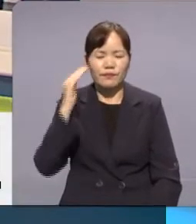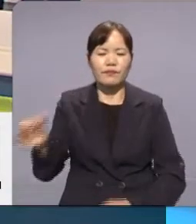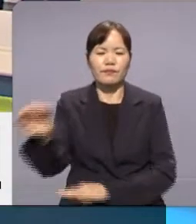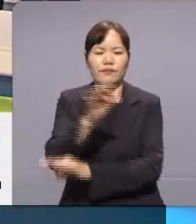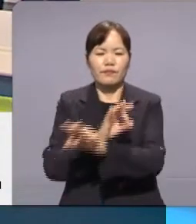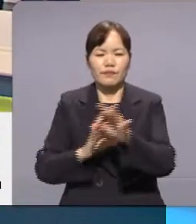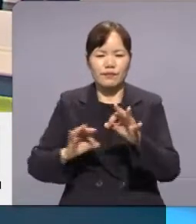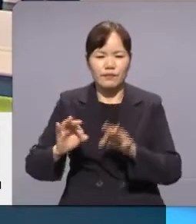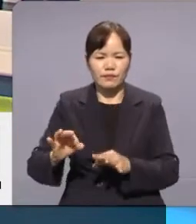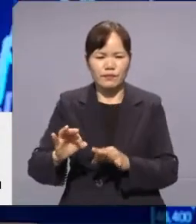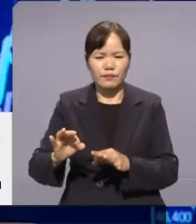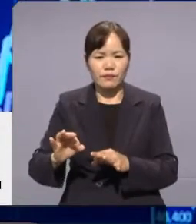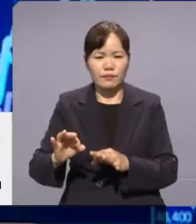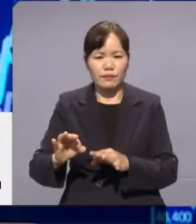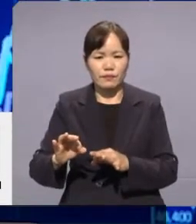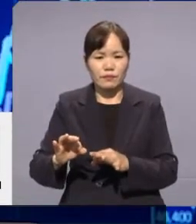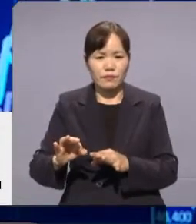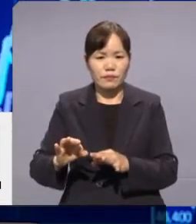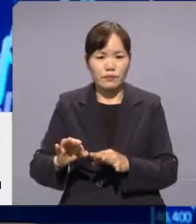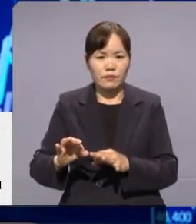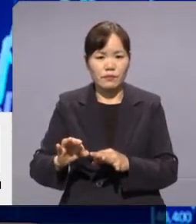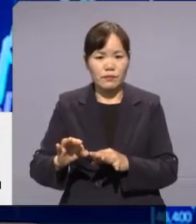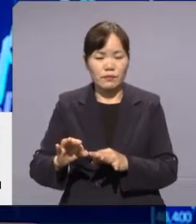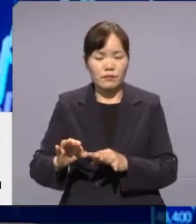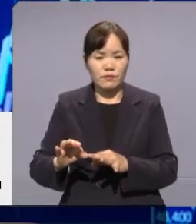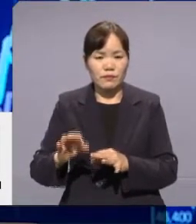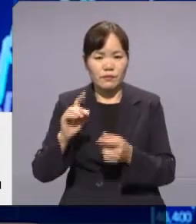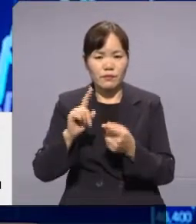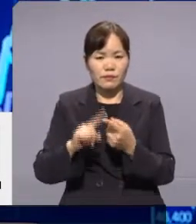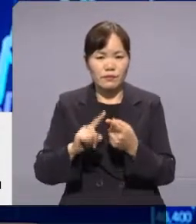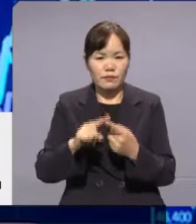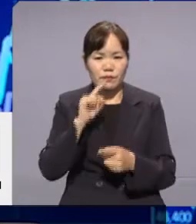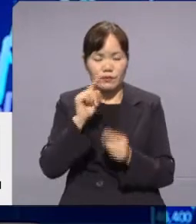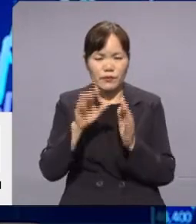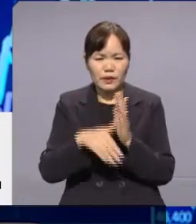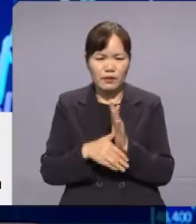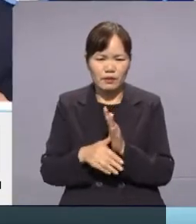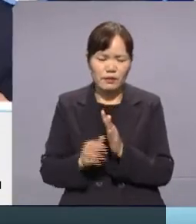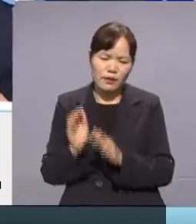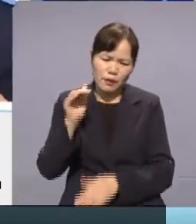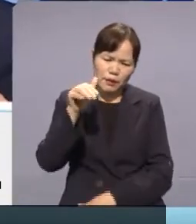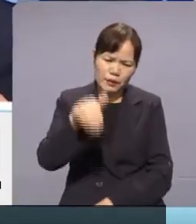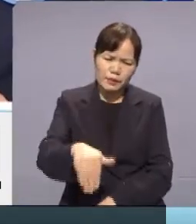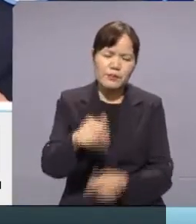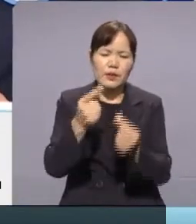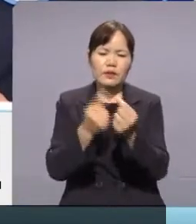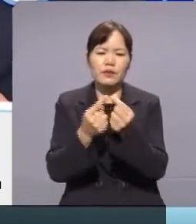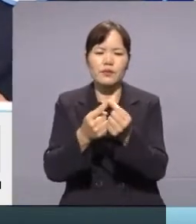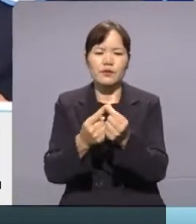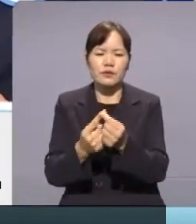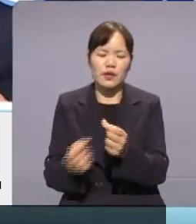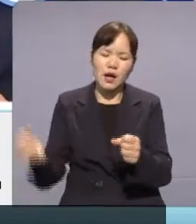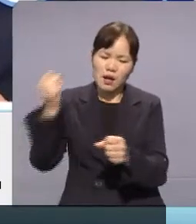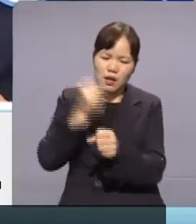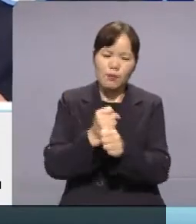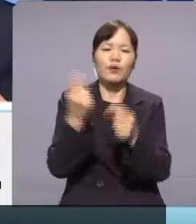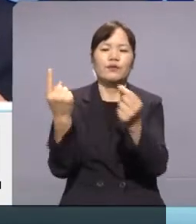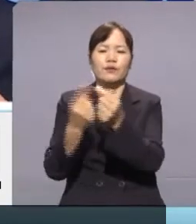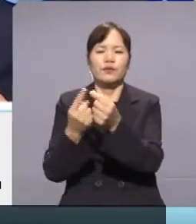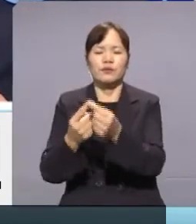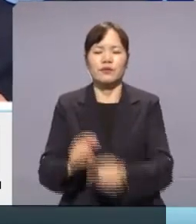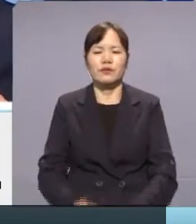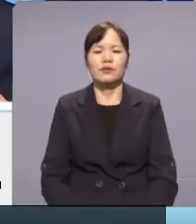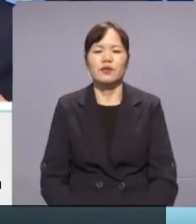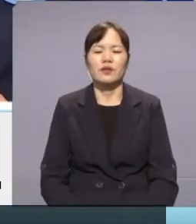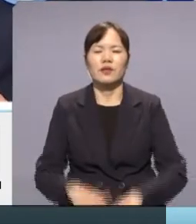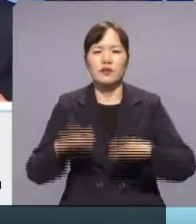갖다가 우리가 탄광 속의 카나리아라고 계속해서 얘기를 합니다. 네. 그러니까 침체를 제일 먼저 반영하고요. 회복도 제일 먼저 반영을 합니다.